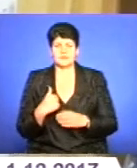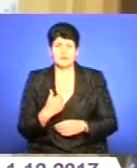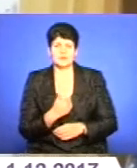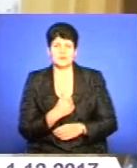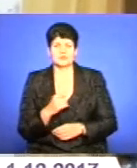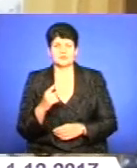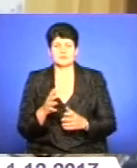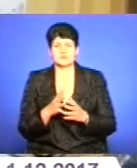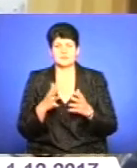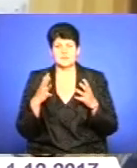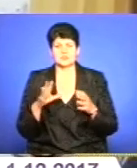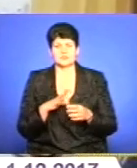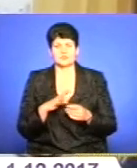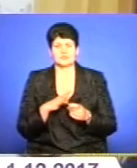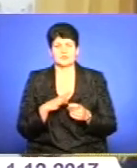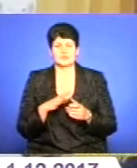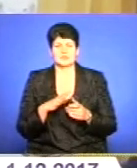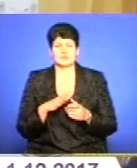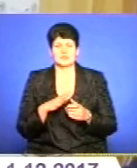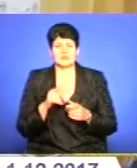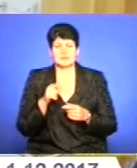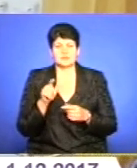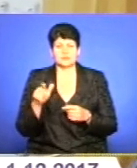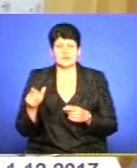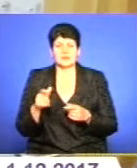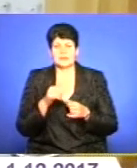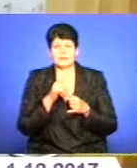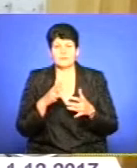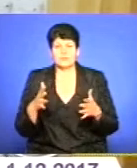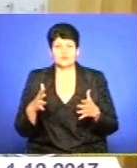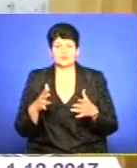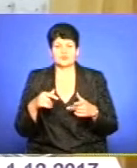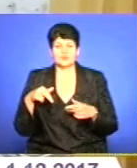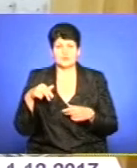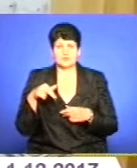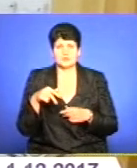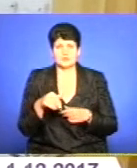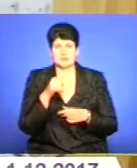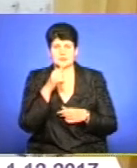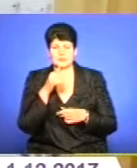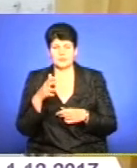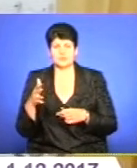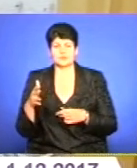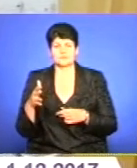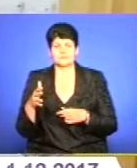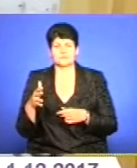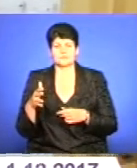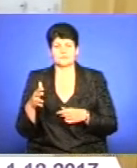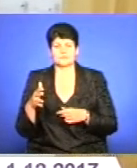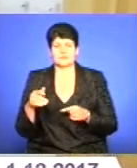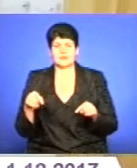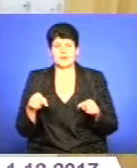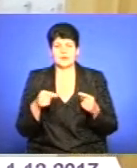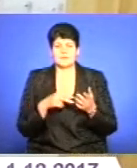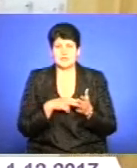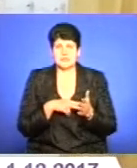щоб більше було трошки, придавали увагу таким людям, які не можуть пересуватися, входити на реабілітацію.